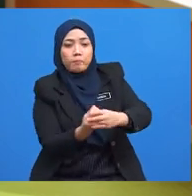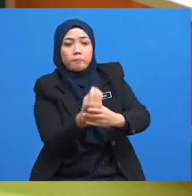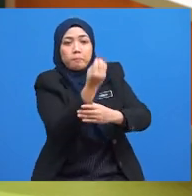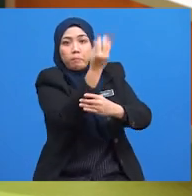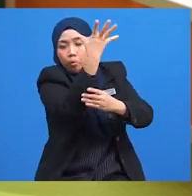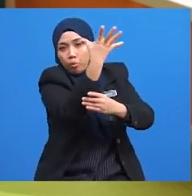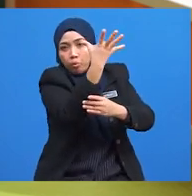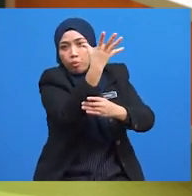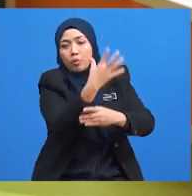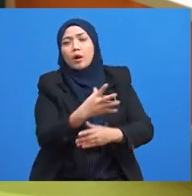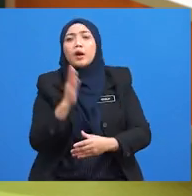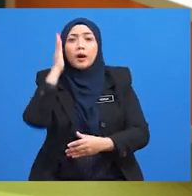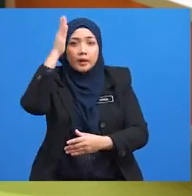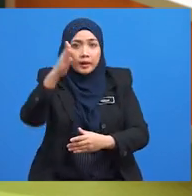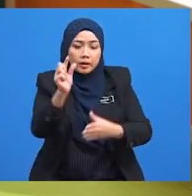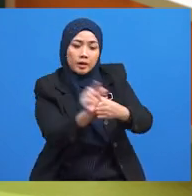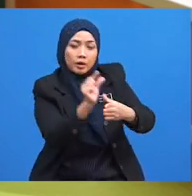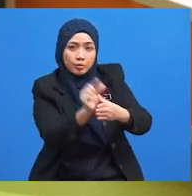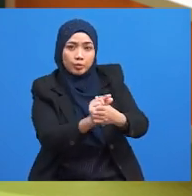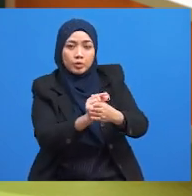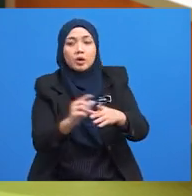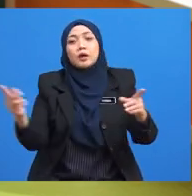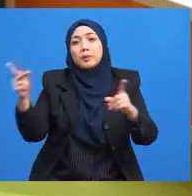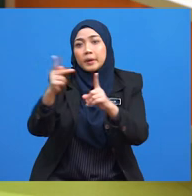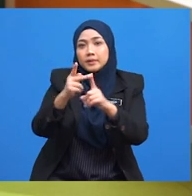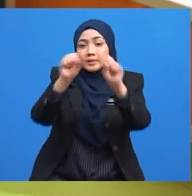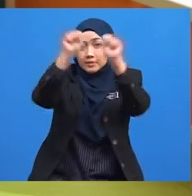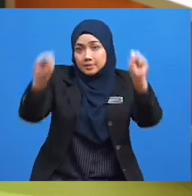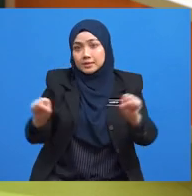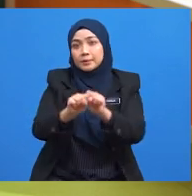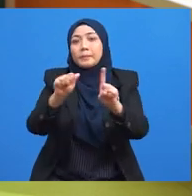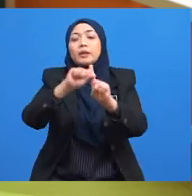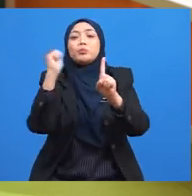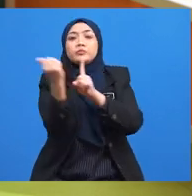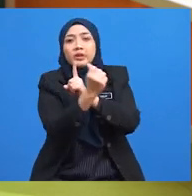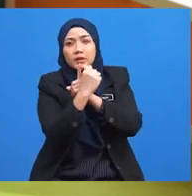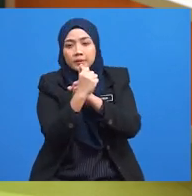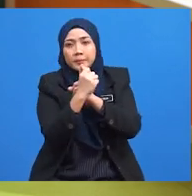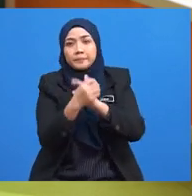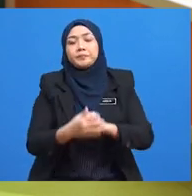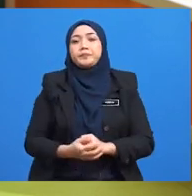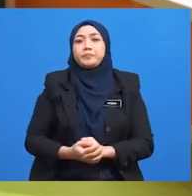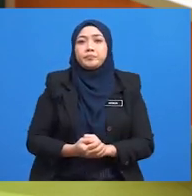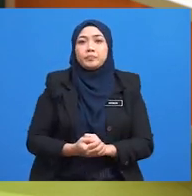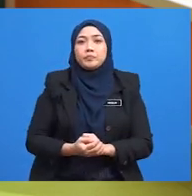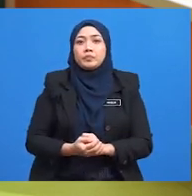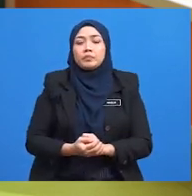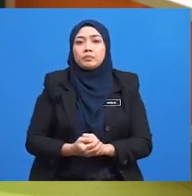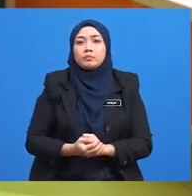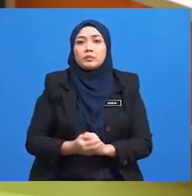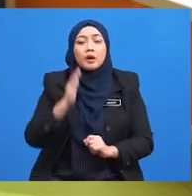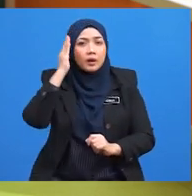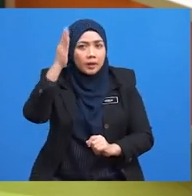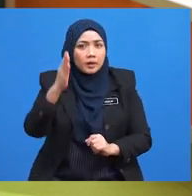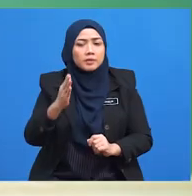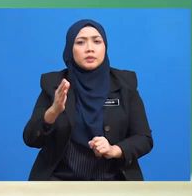berlakunya gangguan kepada sistem atmosfera, terutamanya iaitu berlakunya pencemaran